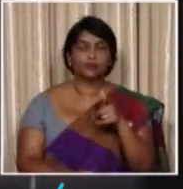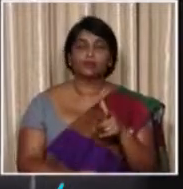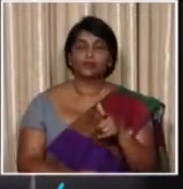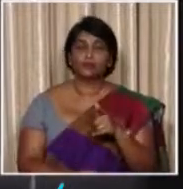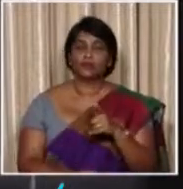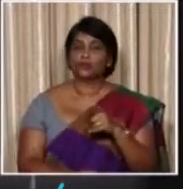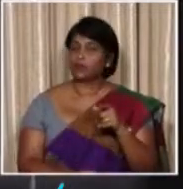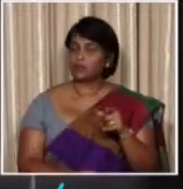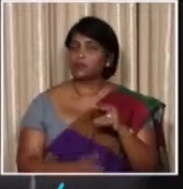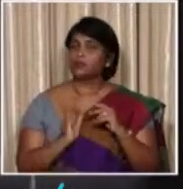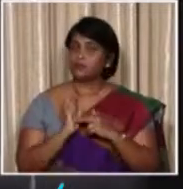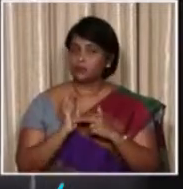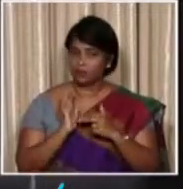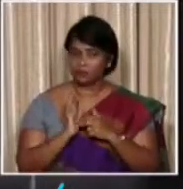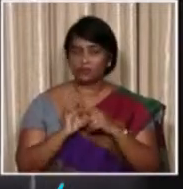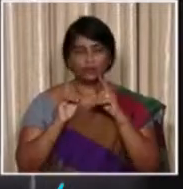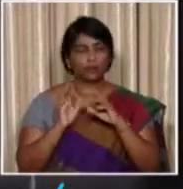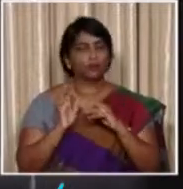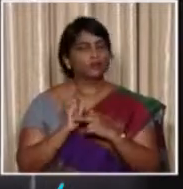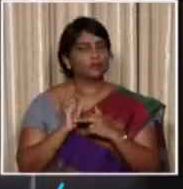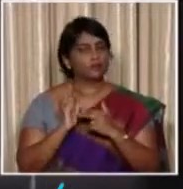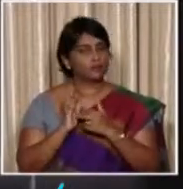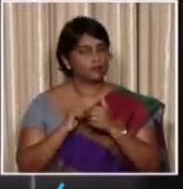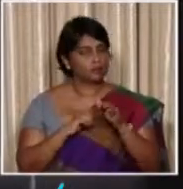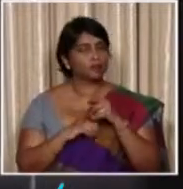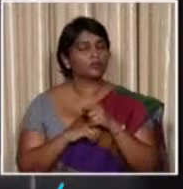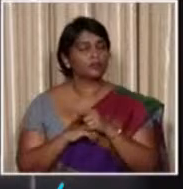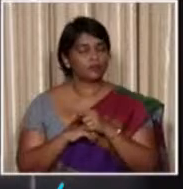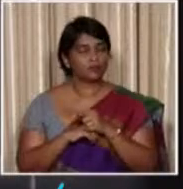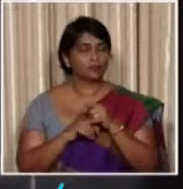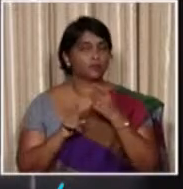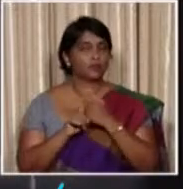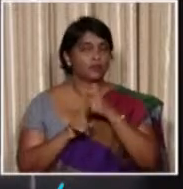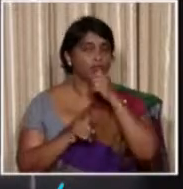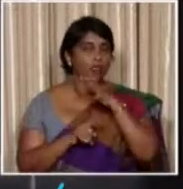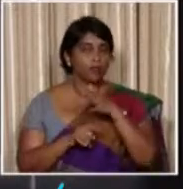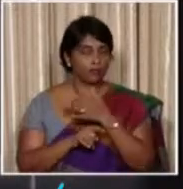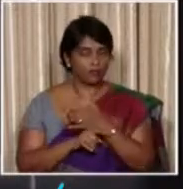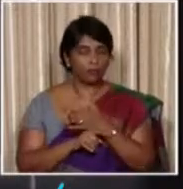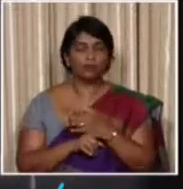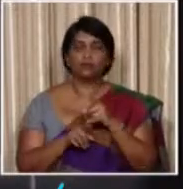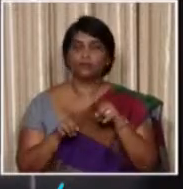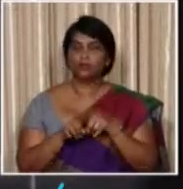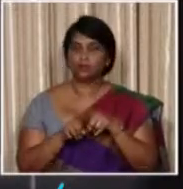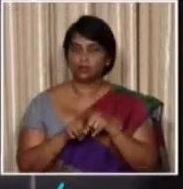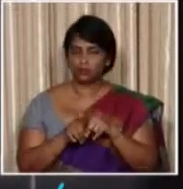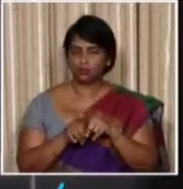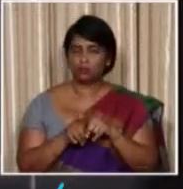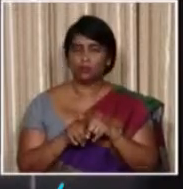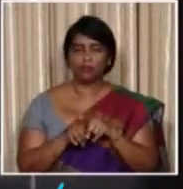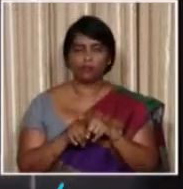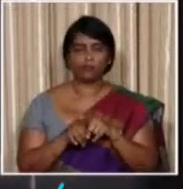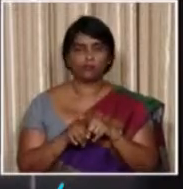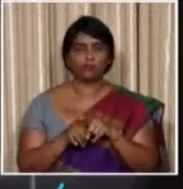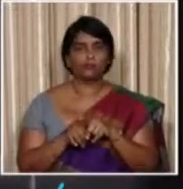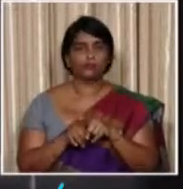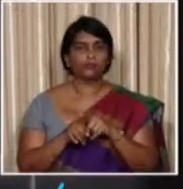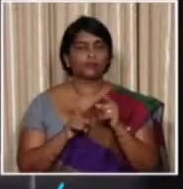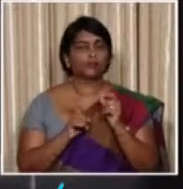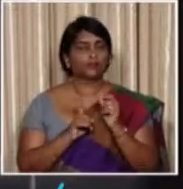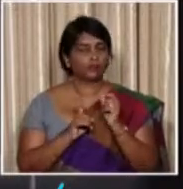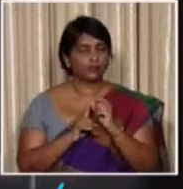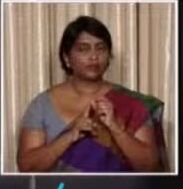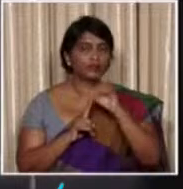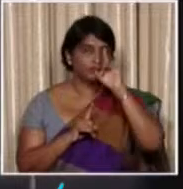ඔය ව්‍යාපෘතිය මේ ව්‍යාපෘතිය අරහත් කලාවය ප්‍රදේශය එතන ඉඳලා කහල පල්ලෙ කැලේ